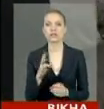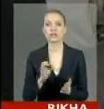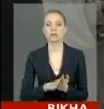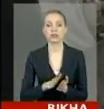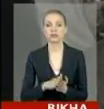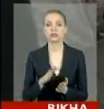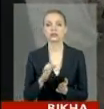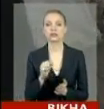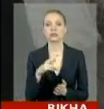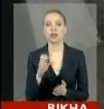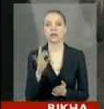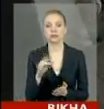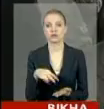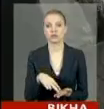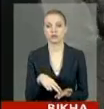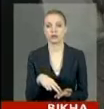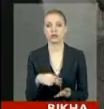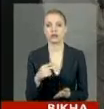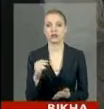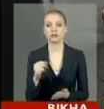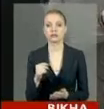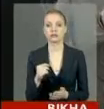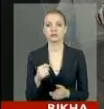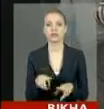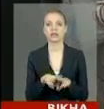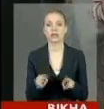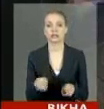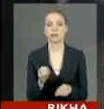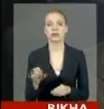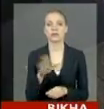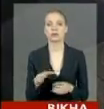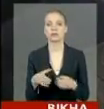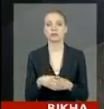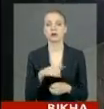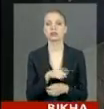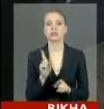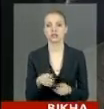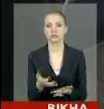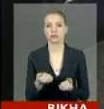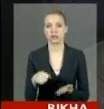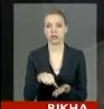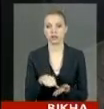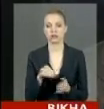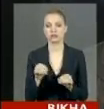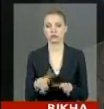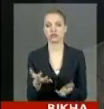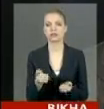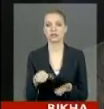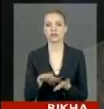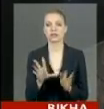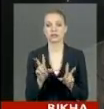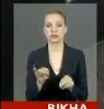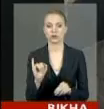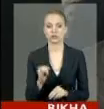плескали, але вони стояли. Так само Європейська партія України прийняла рішення прийняти участь в